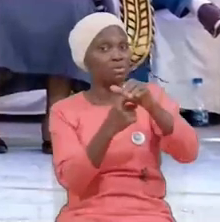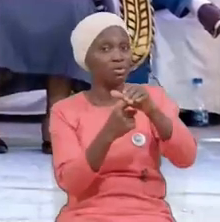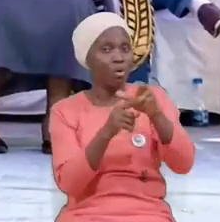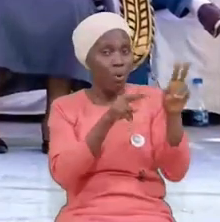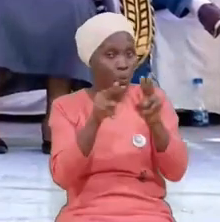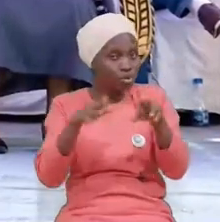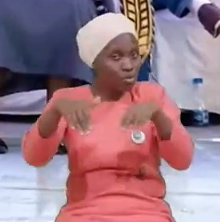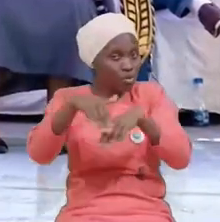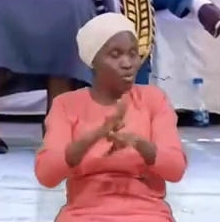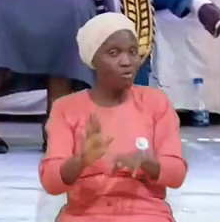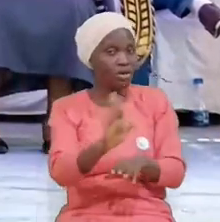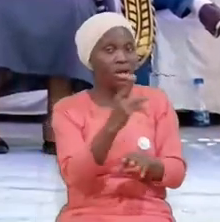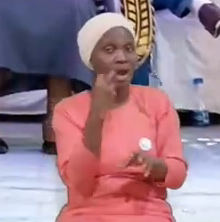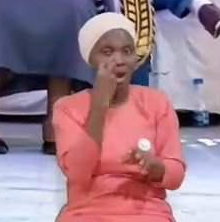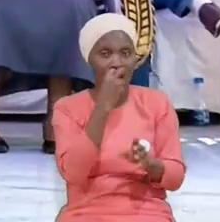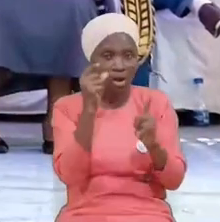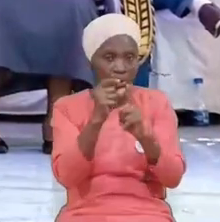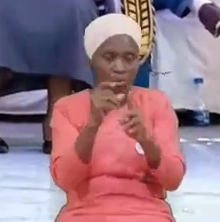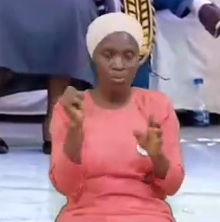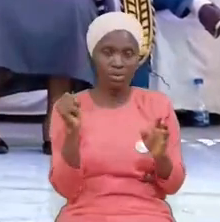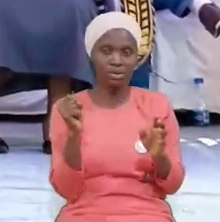Les héros veillent sur les paroles.